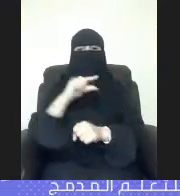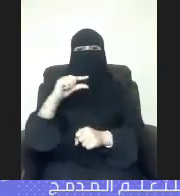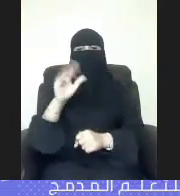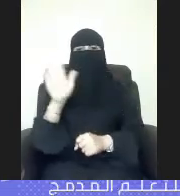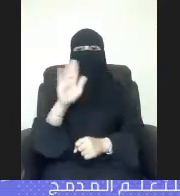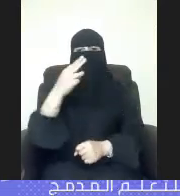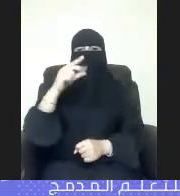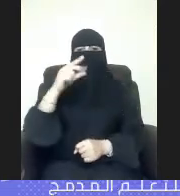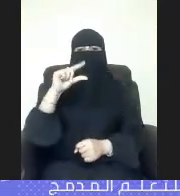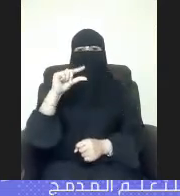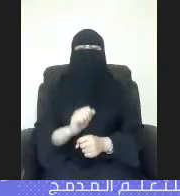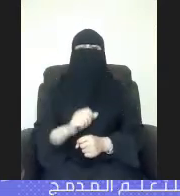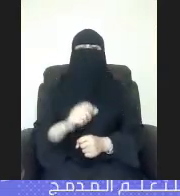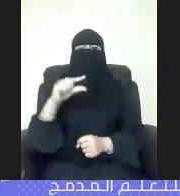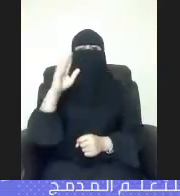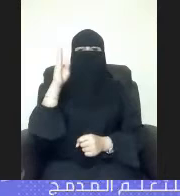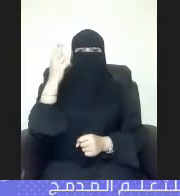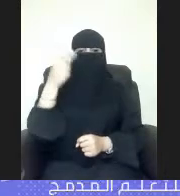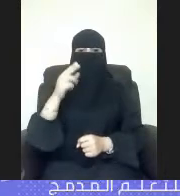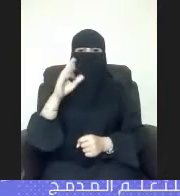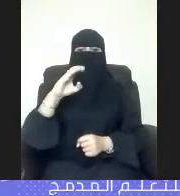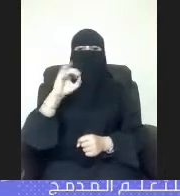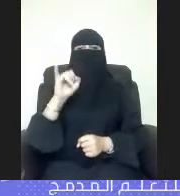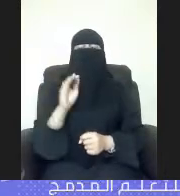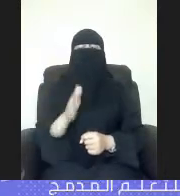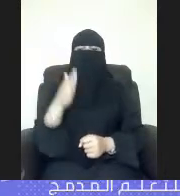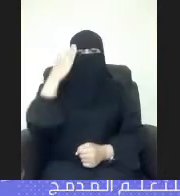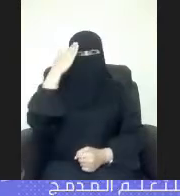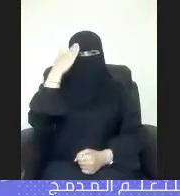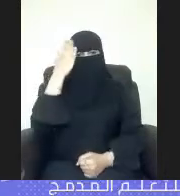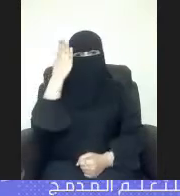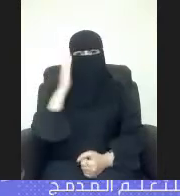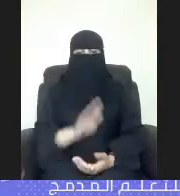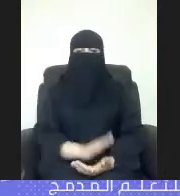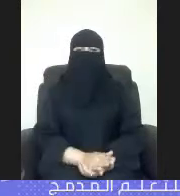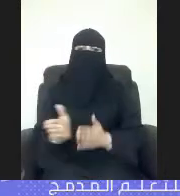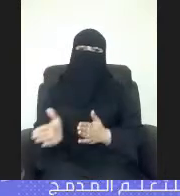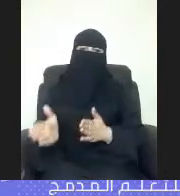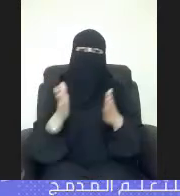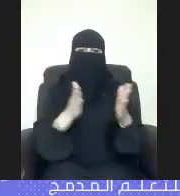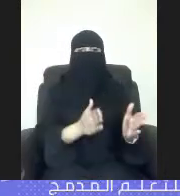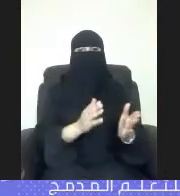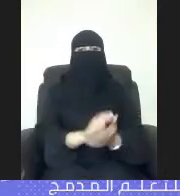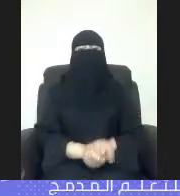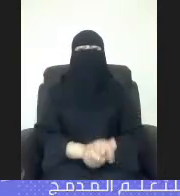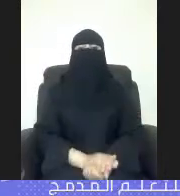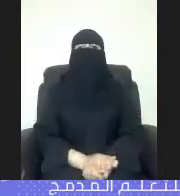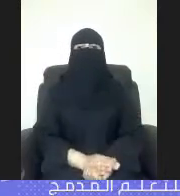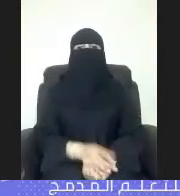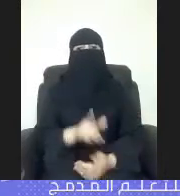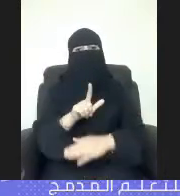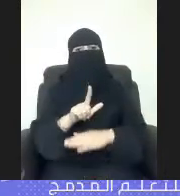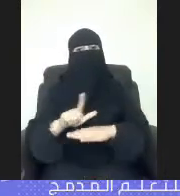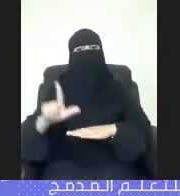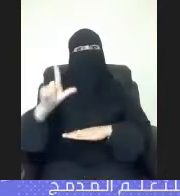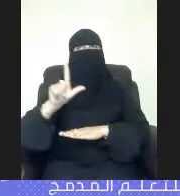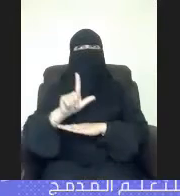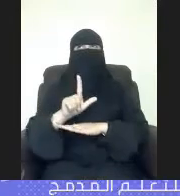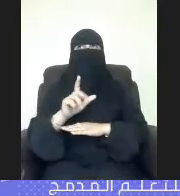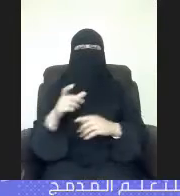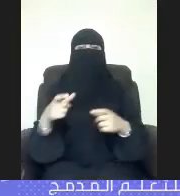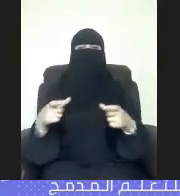الكلمة الآن لرجل التعلم الإلكتروني في الجامعة، كان قائدا لفريق